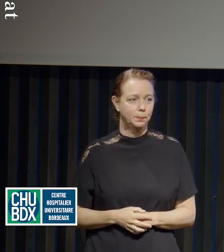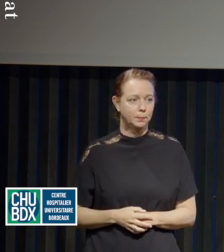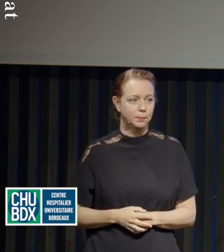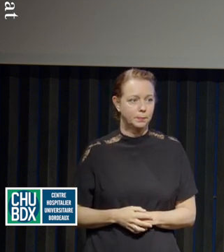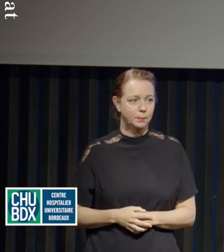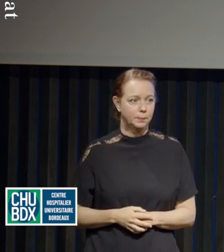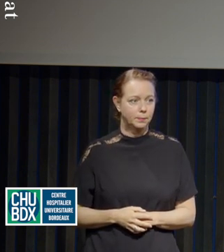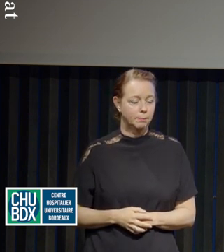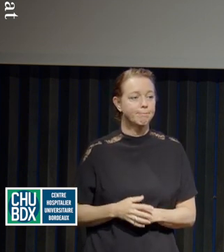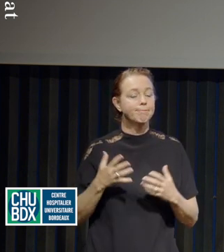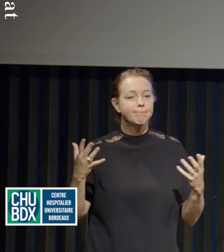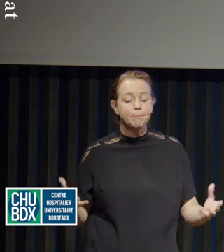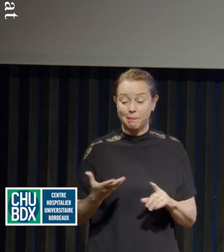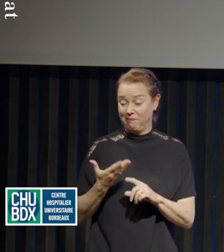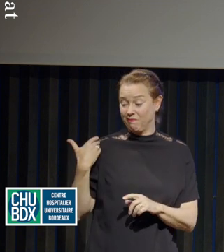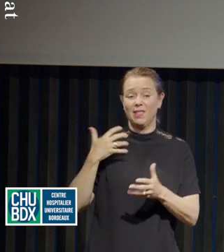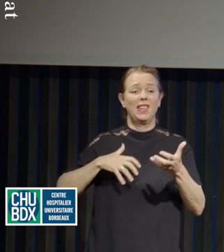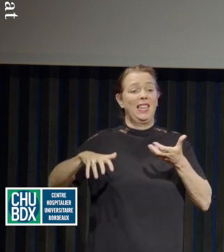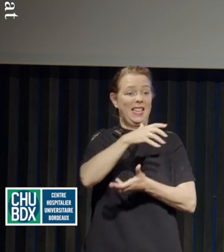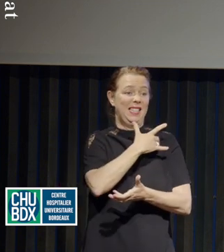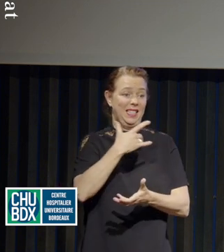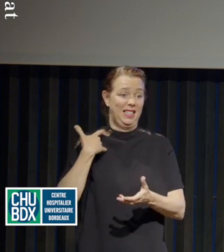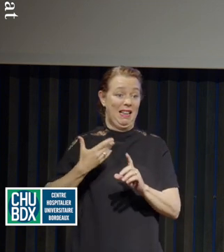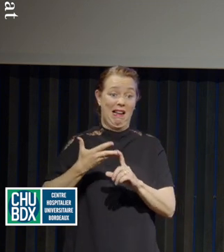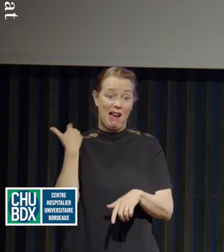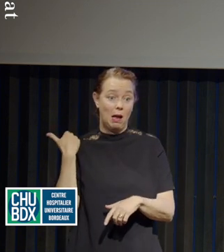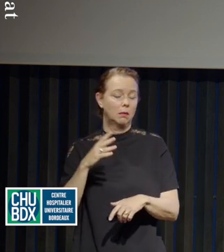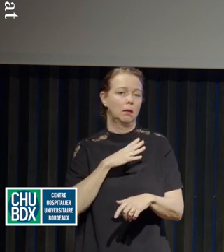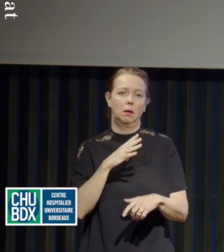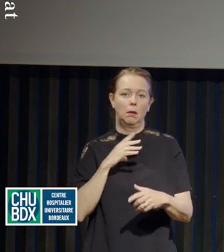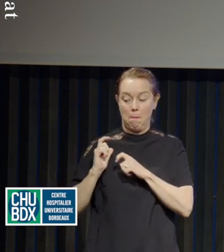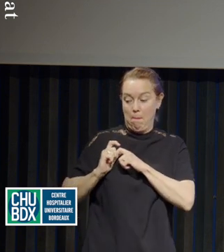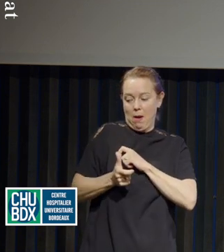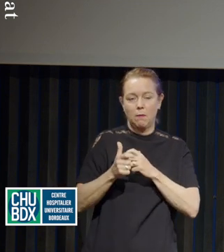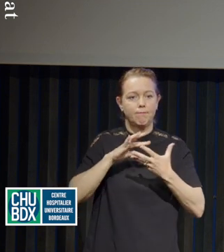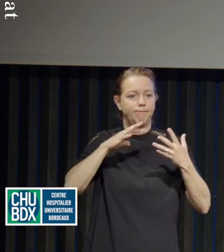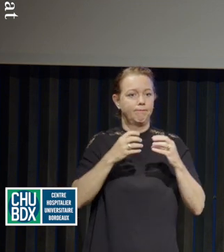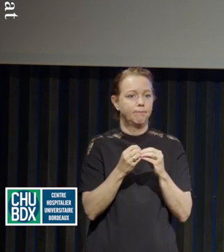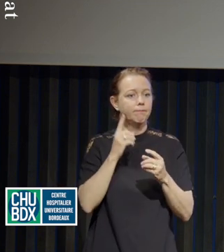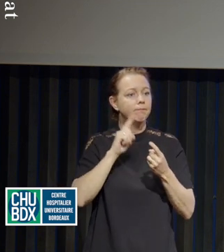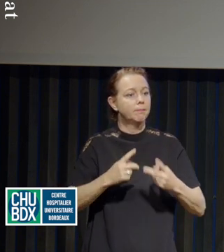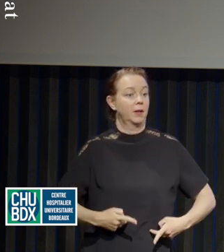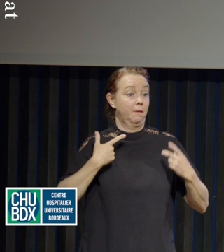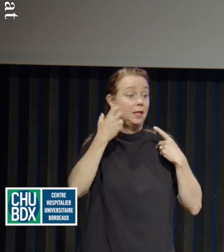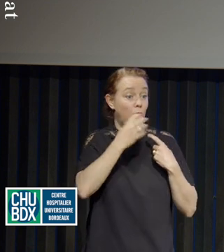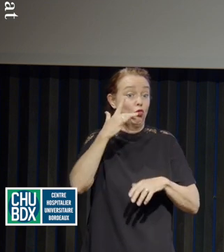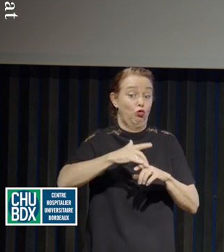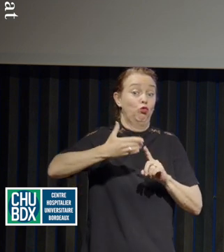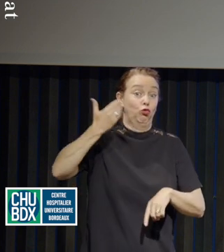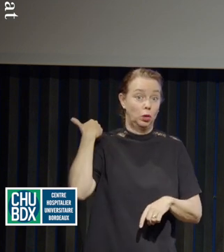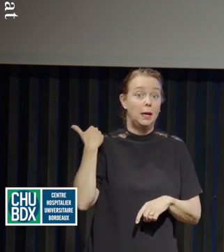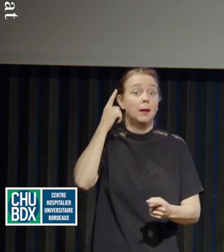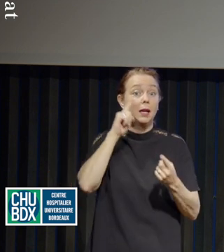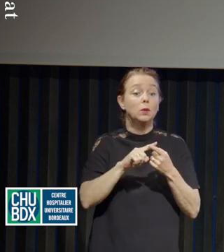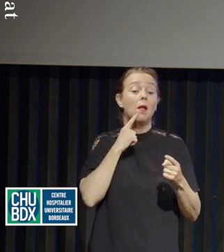Donc, la crise sanitaire que nous venons de traverser a provoqué des bouleversements dans notre vie quotidienne, a réduit nos